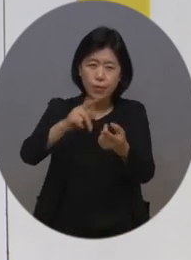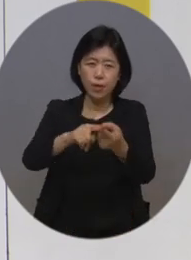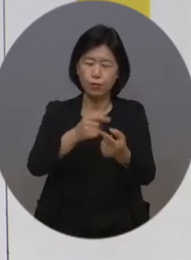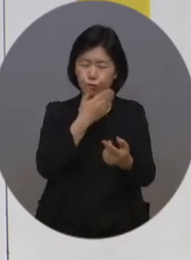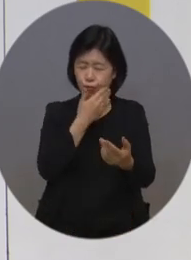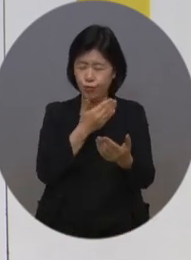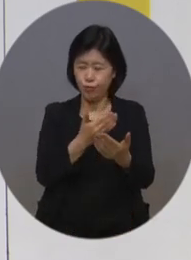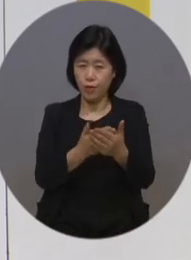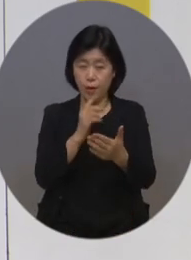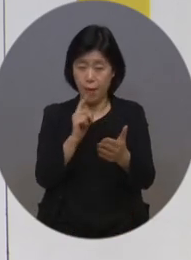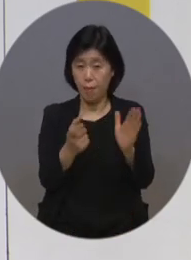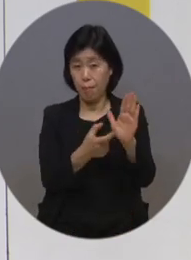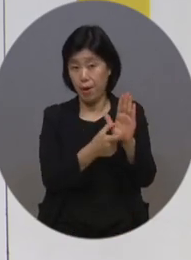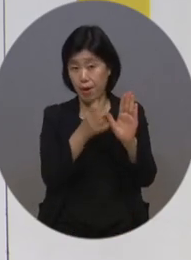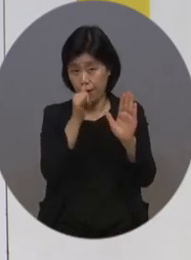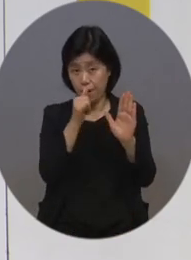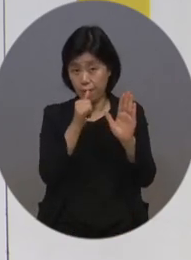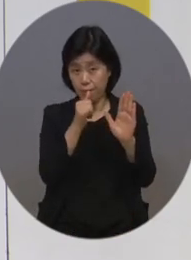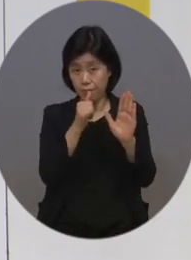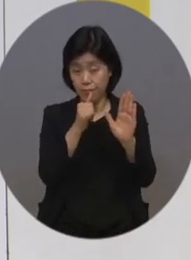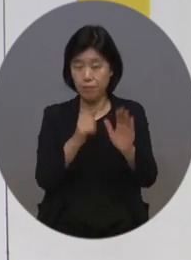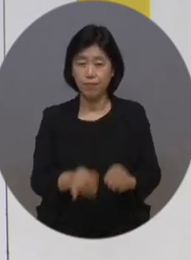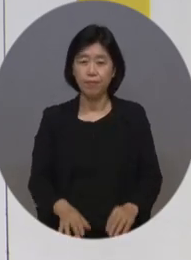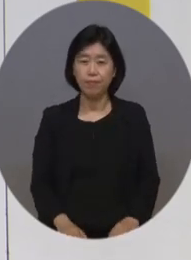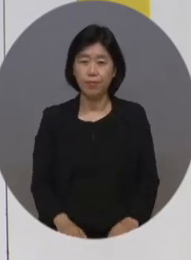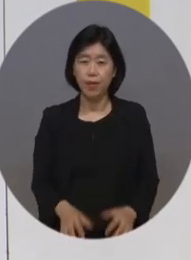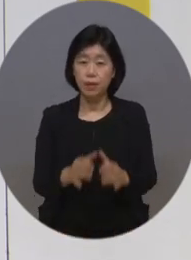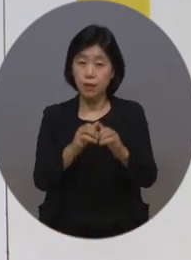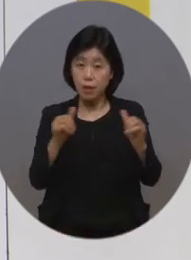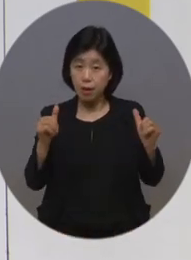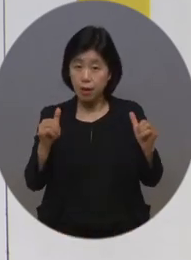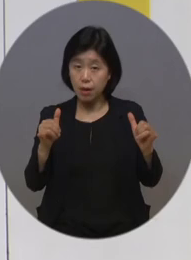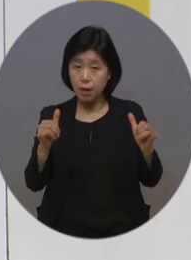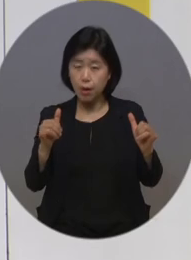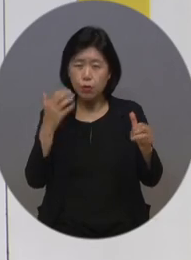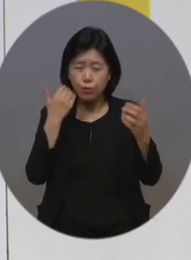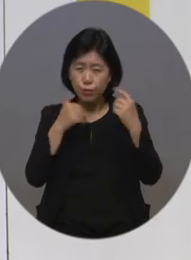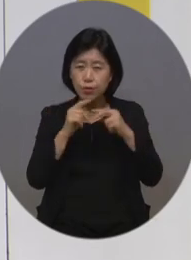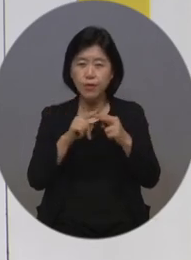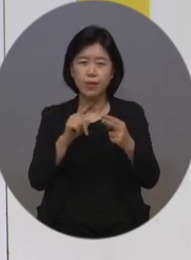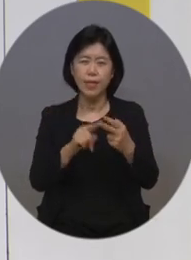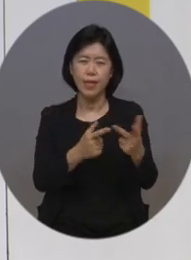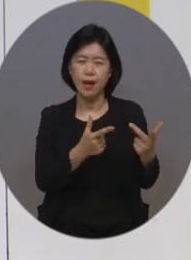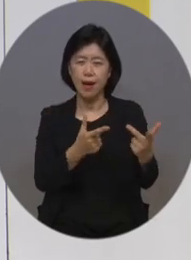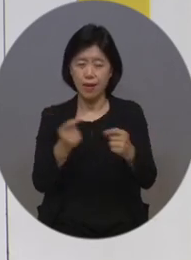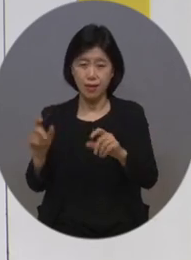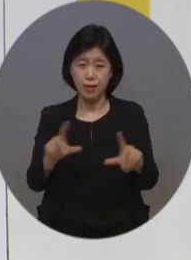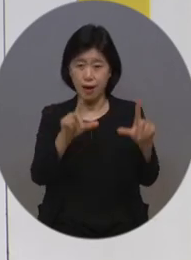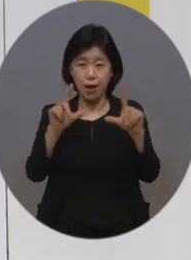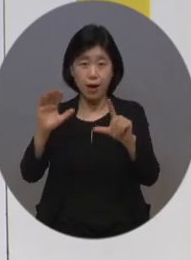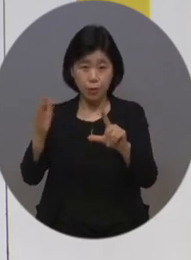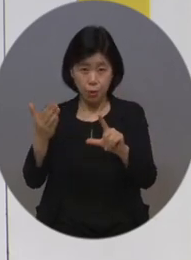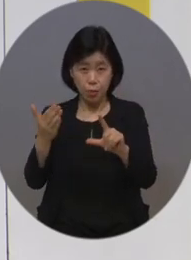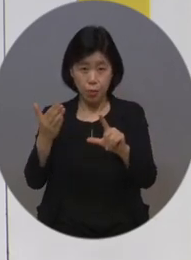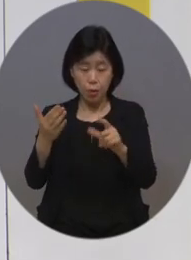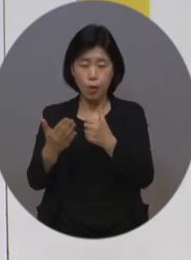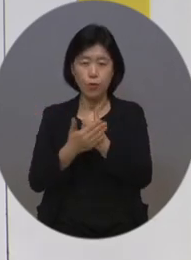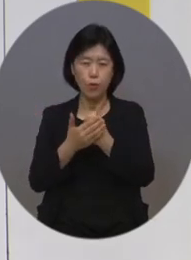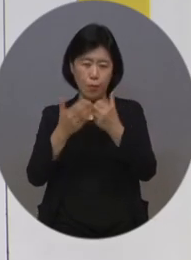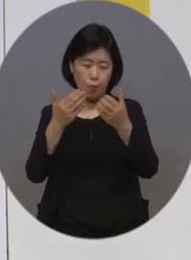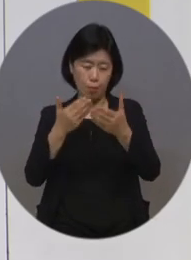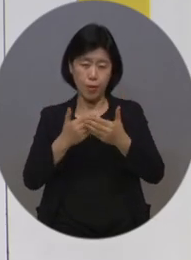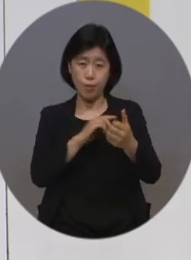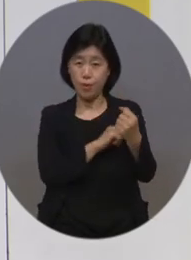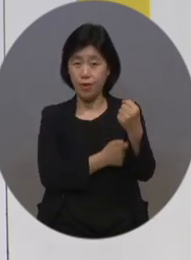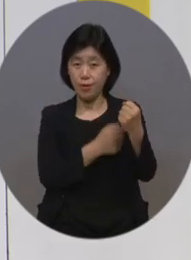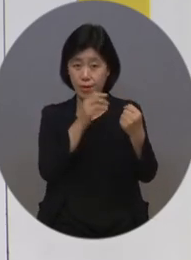그 인간의 존엄성이란 것은 인간이면 누구나 가 누려야 되고 그렇게 대접을 받아야 되는 거거든요 그런 면에서는